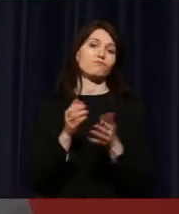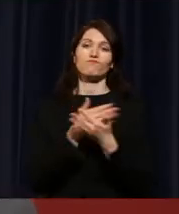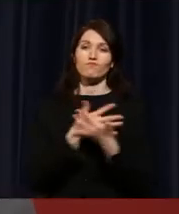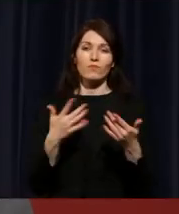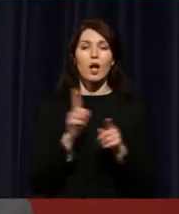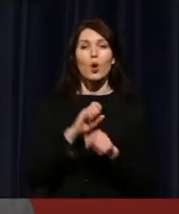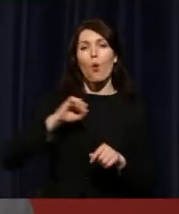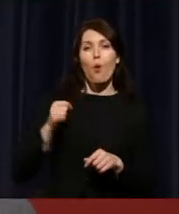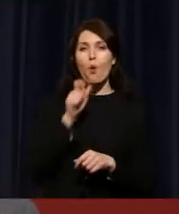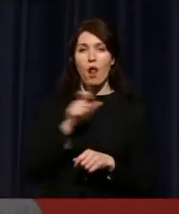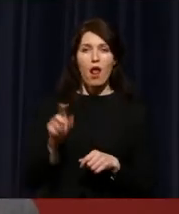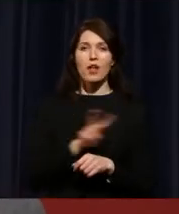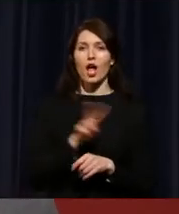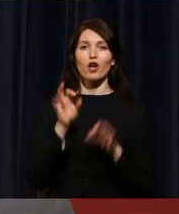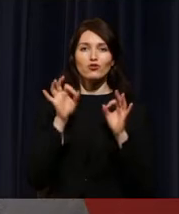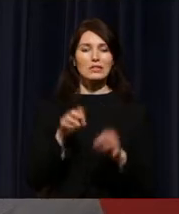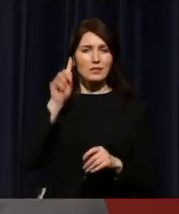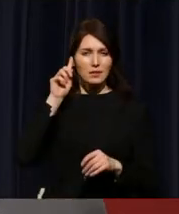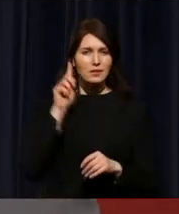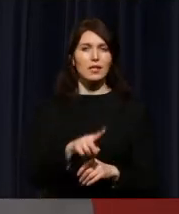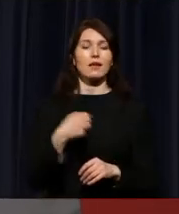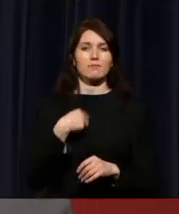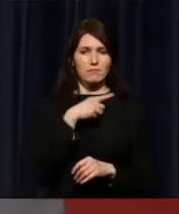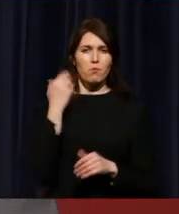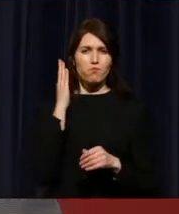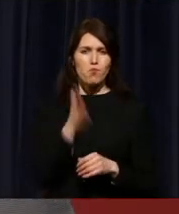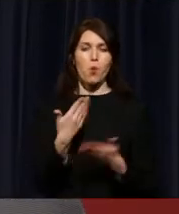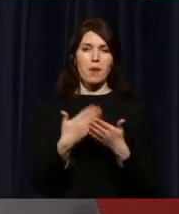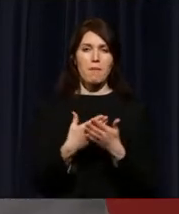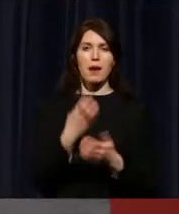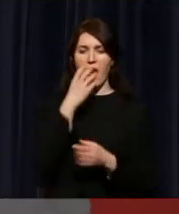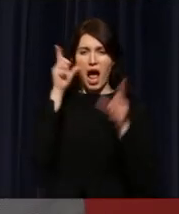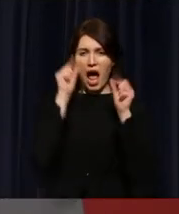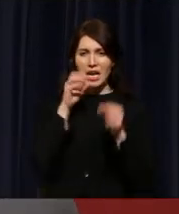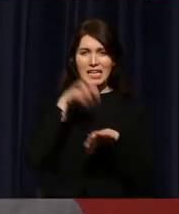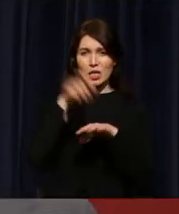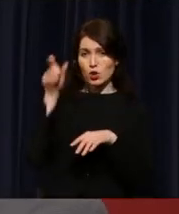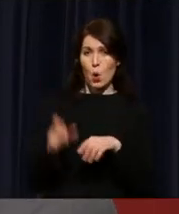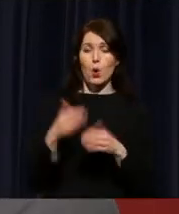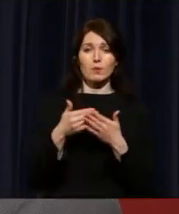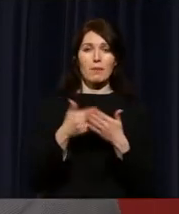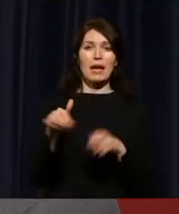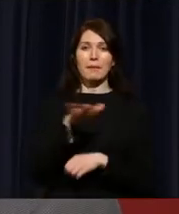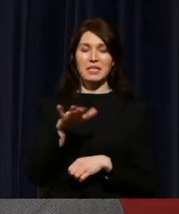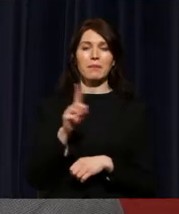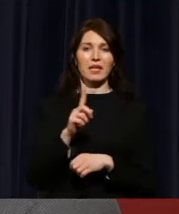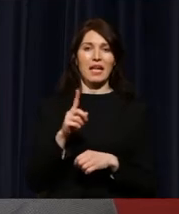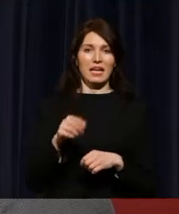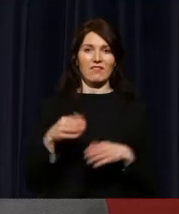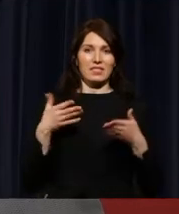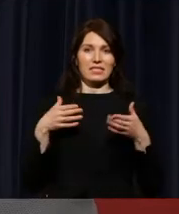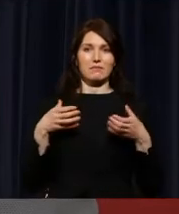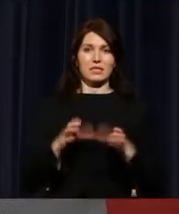Ir kolēģi, kuri tiešām zina, ka viņi grib būt, piemēram, anesteziologi, jo ģimenē, piemēram, ir dzimta